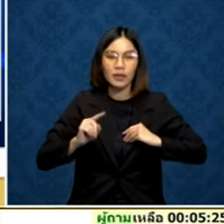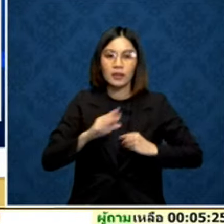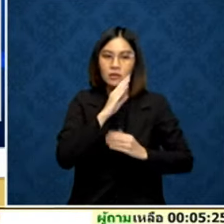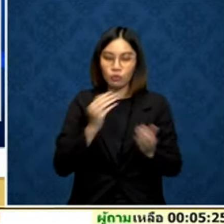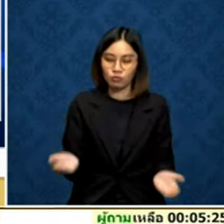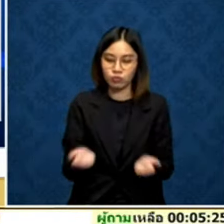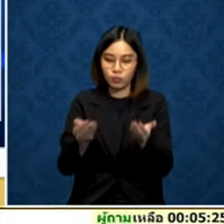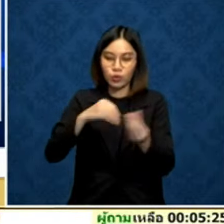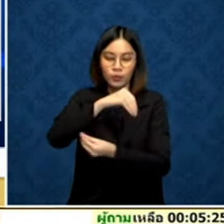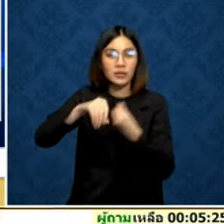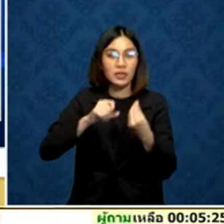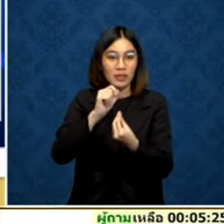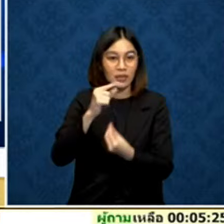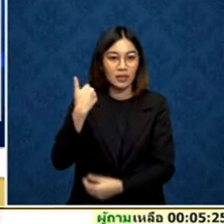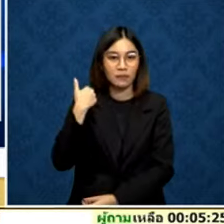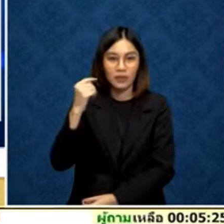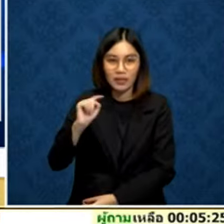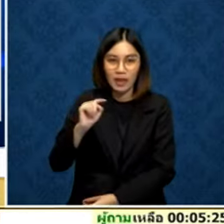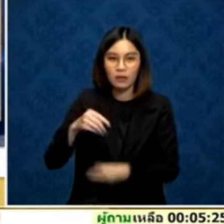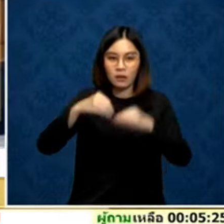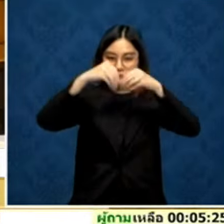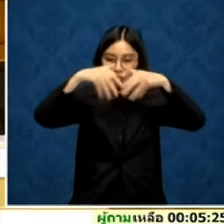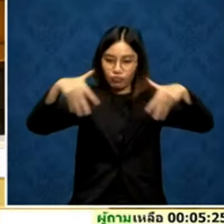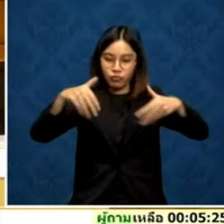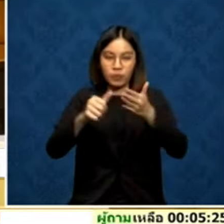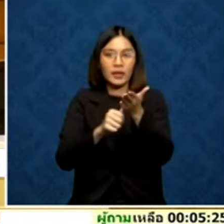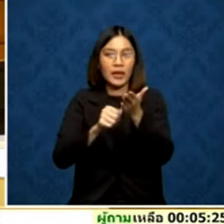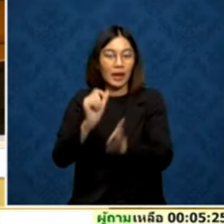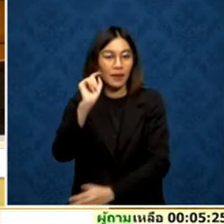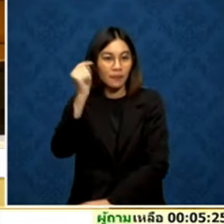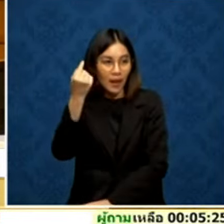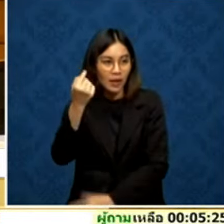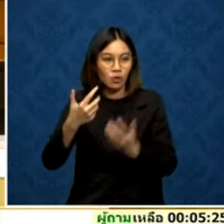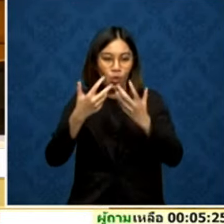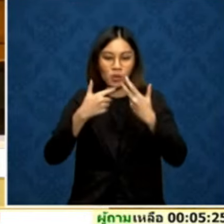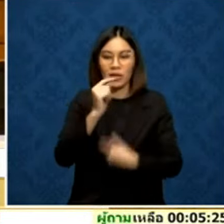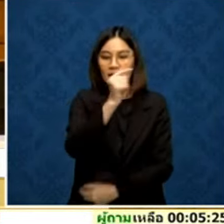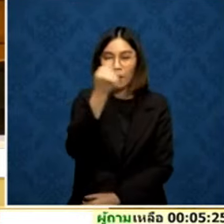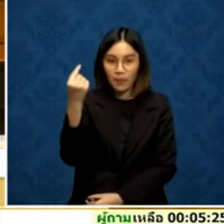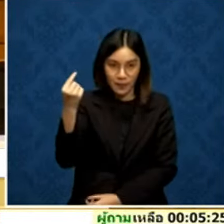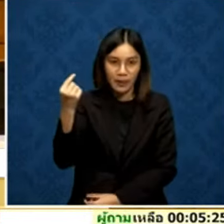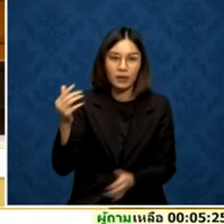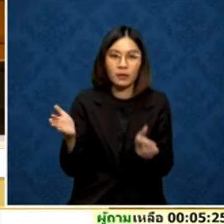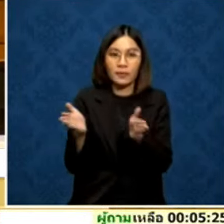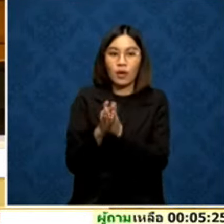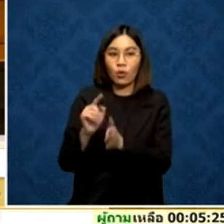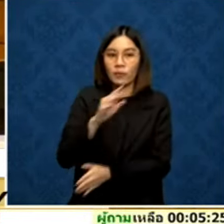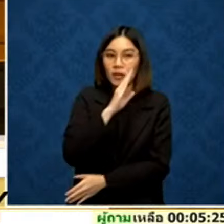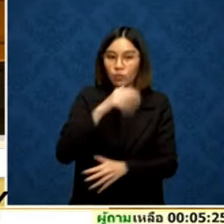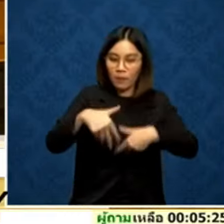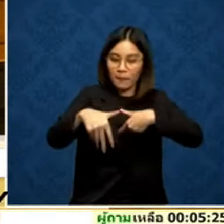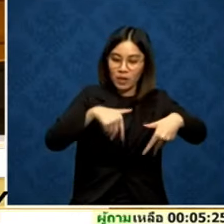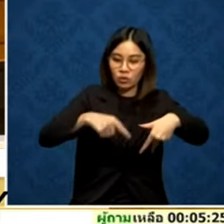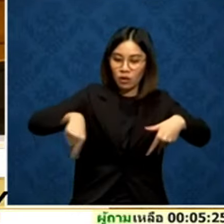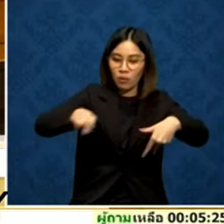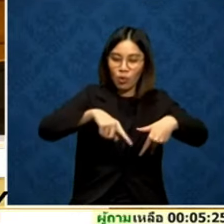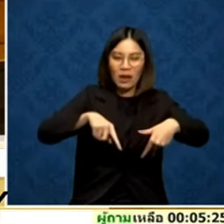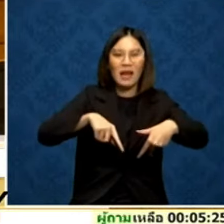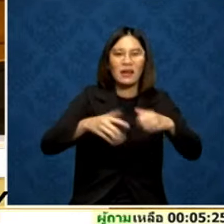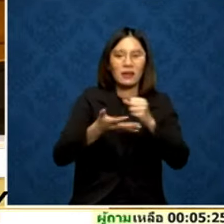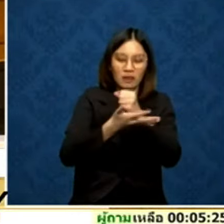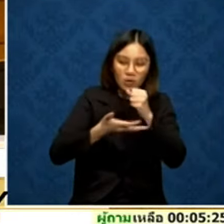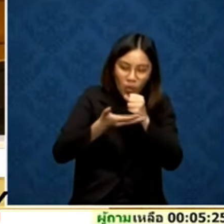ศรษฐกิจจะมีการปรับโครงสร้างเศรษฐกิจจะมีการเอาอุตสาหกรรมใหม่ๆเข้ามาเนี่ยแต่ถ้าประชาชนของเราเนี่ยยังถูกมอมเมาด้วยยาเส